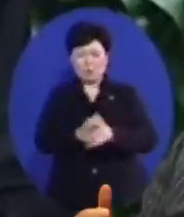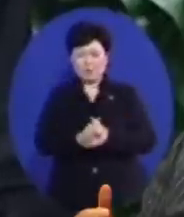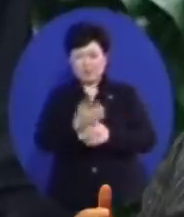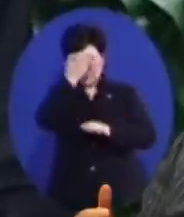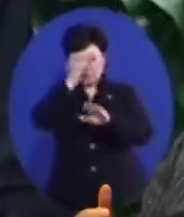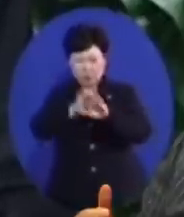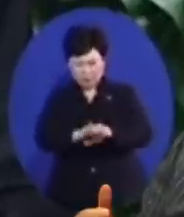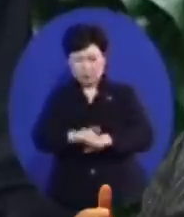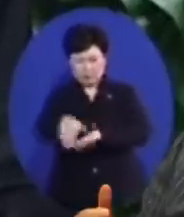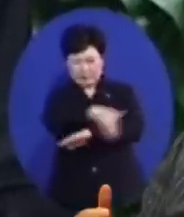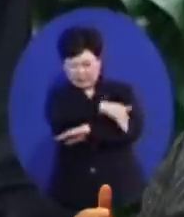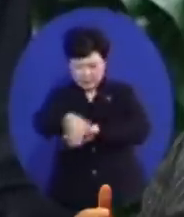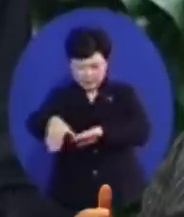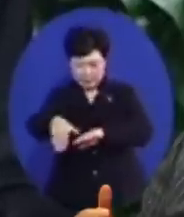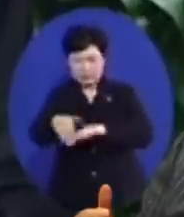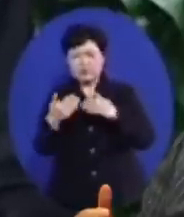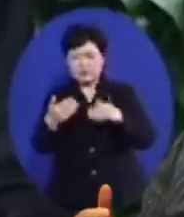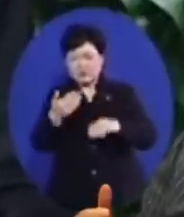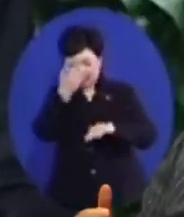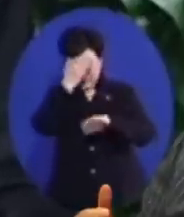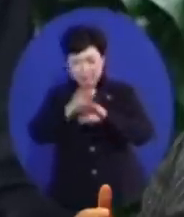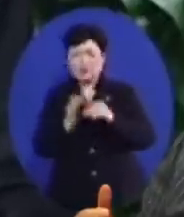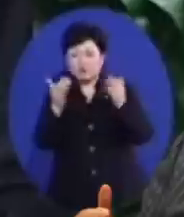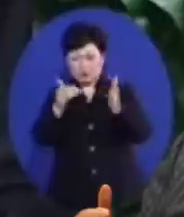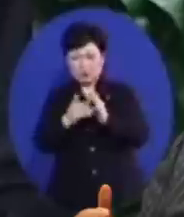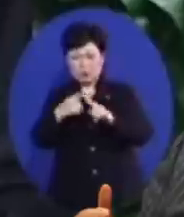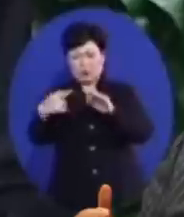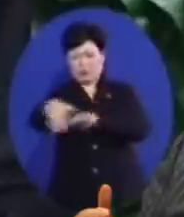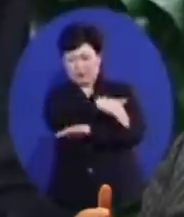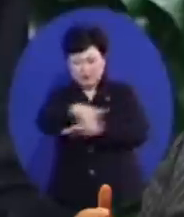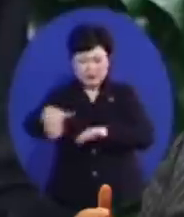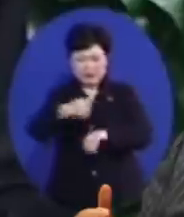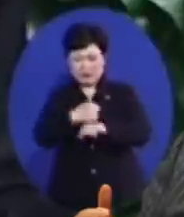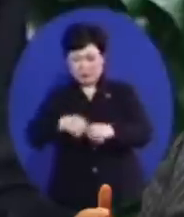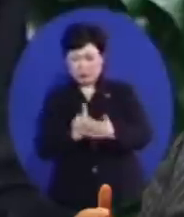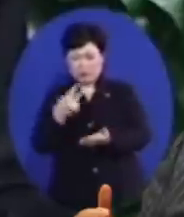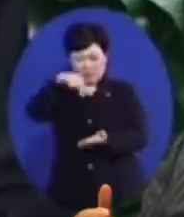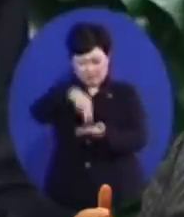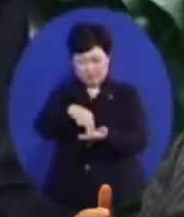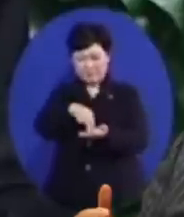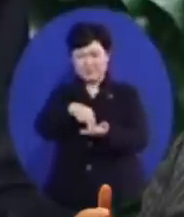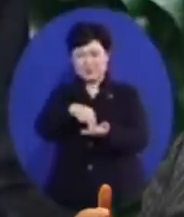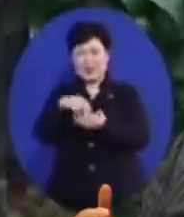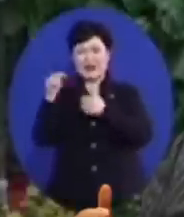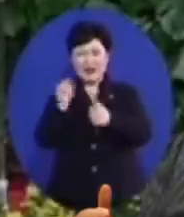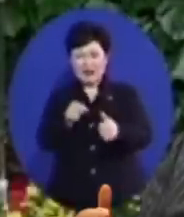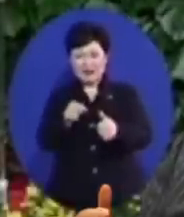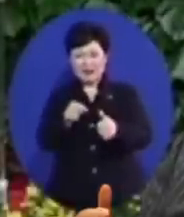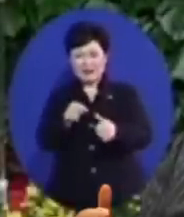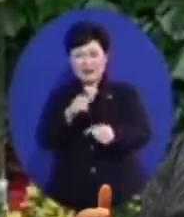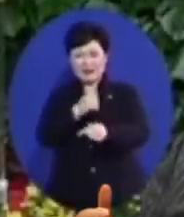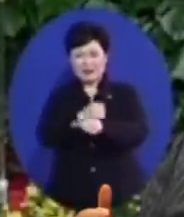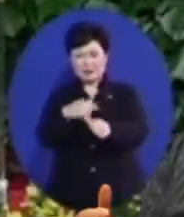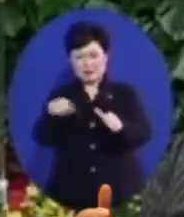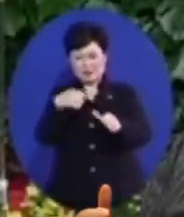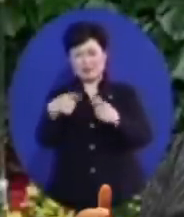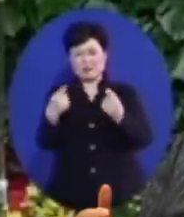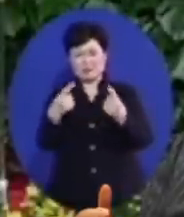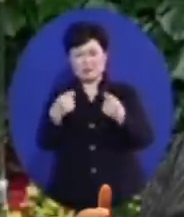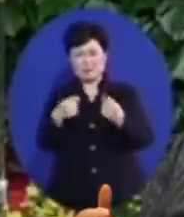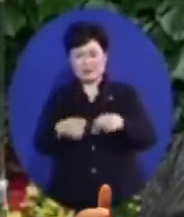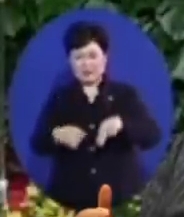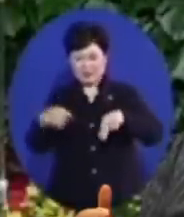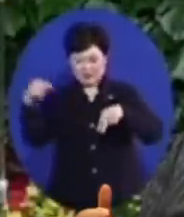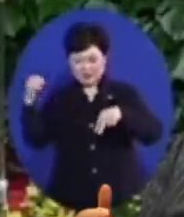예배당에도 나가고 기도원 기도도 해라. 독립하라고 경영하는 것입니다. 신명기